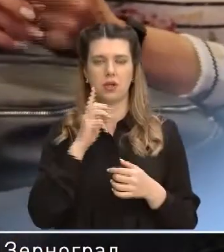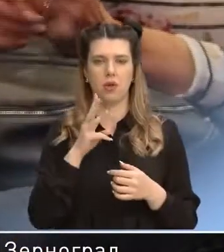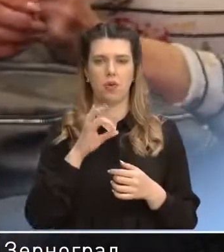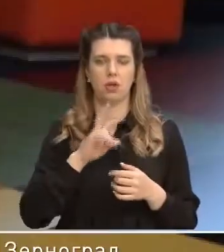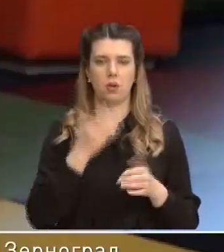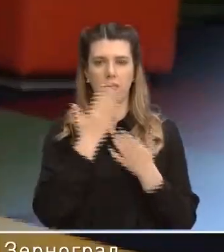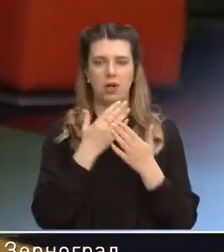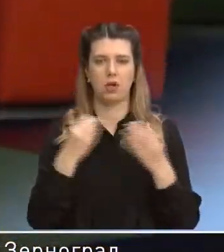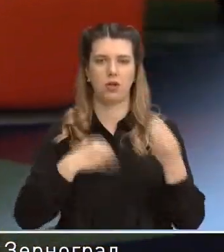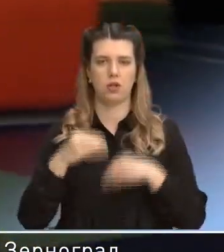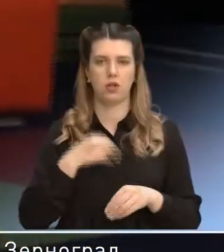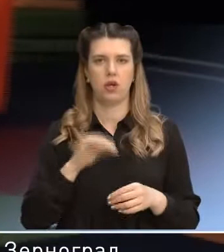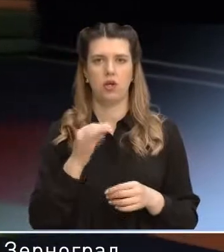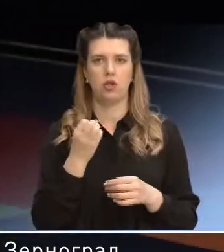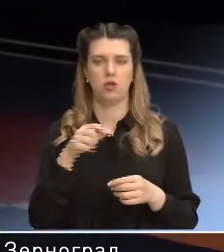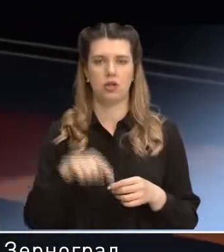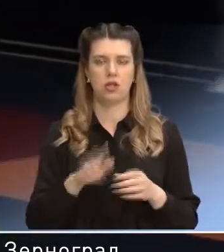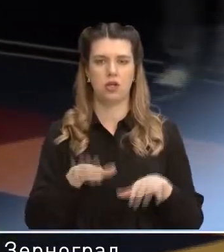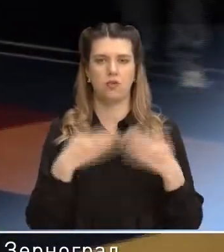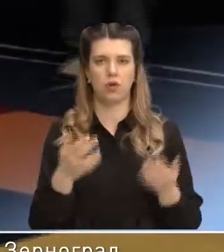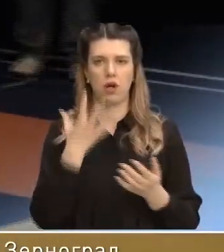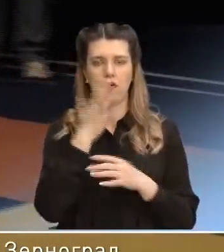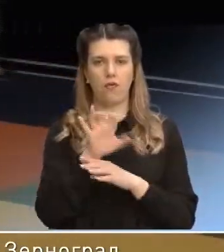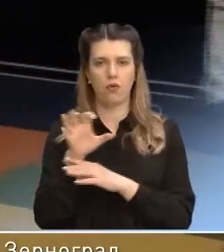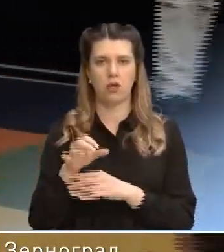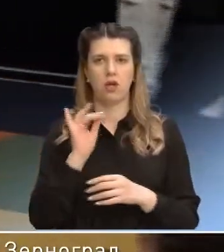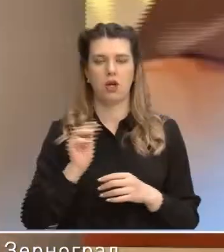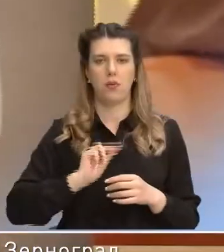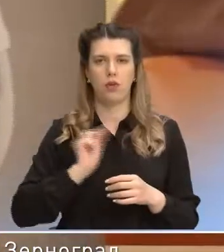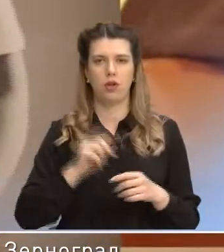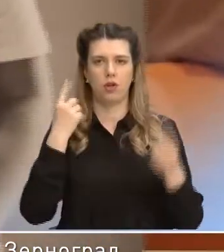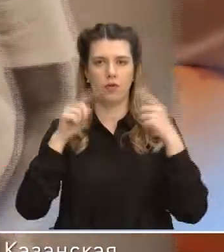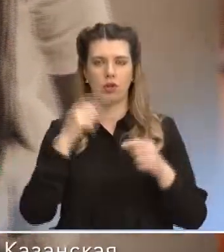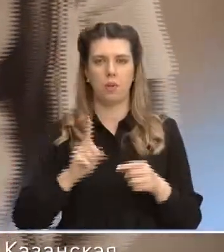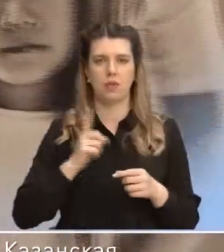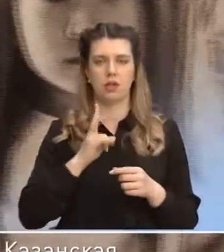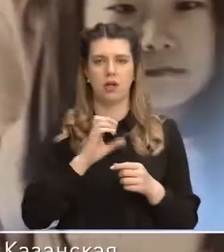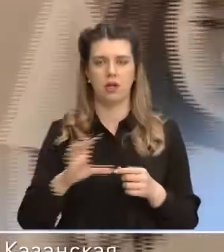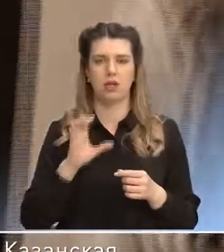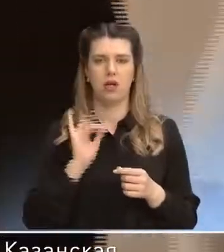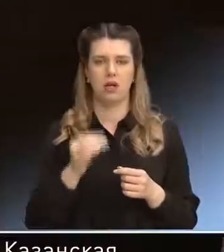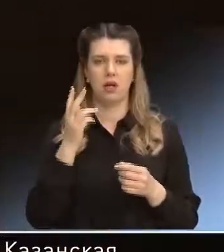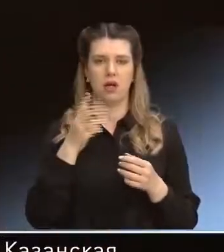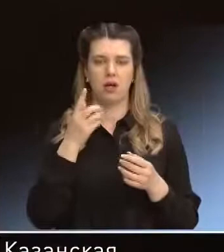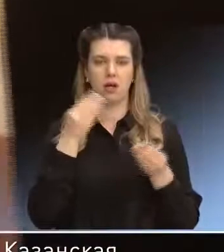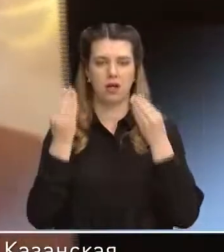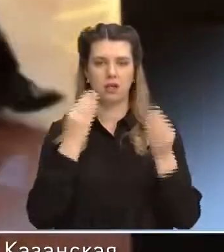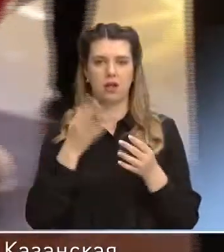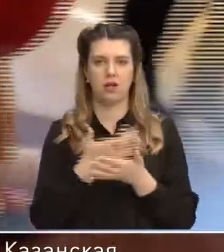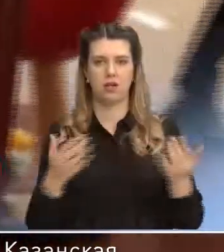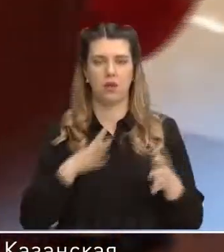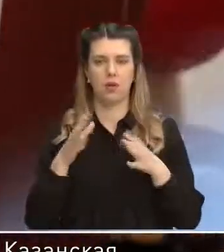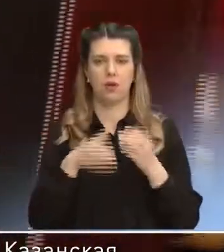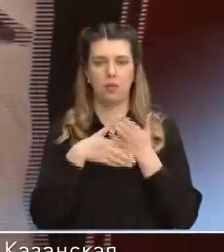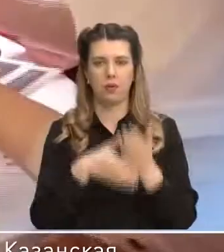модели провели показ одежды, а еще здесь развернули фотовыставку, работали творческие мастер-классы и аквагрим. В подготовке